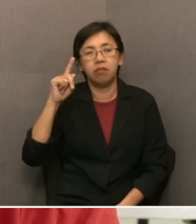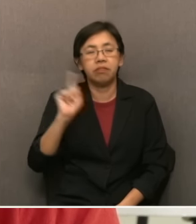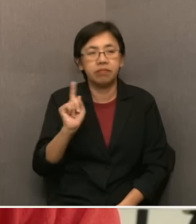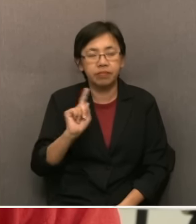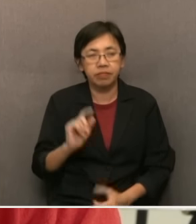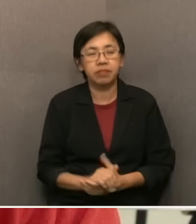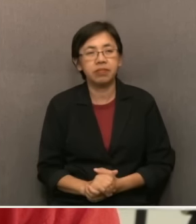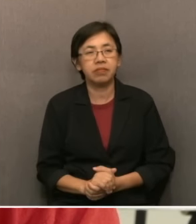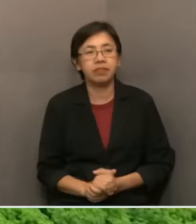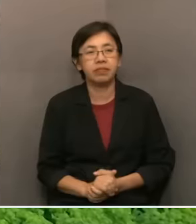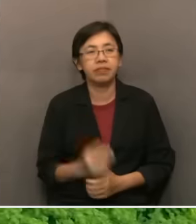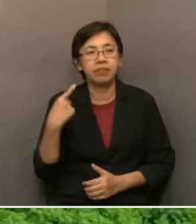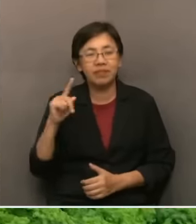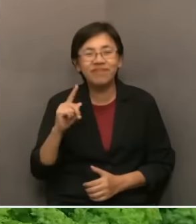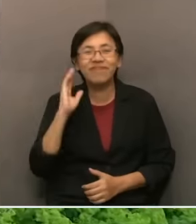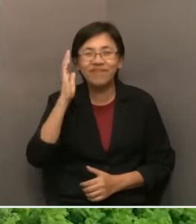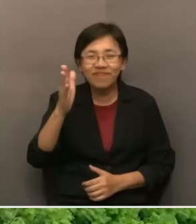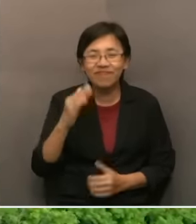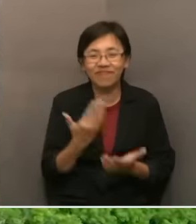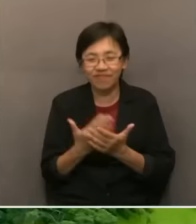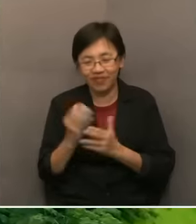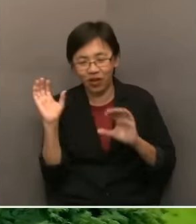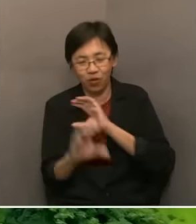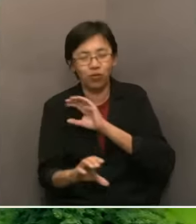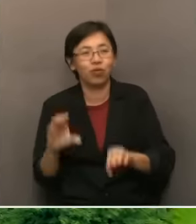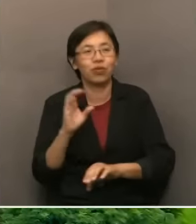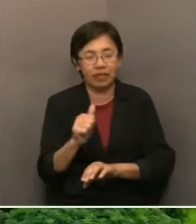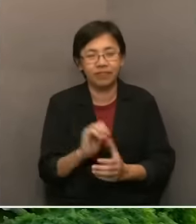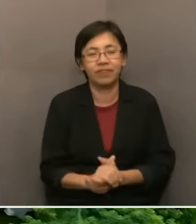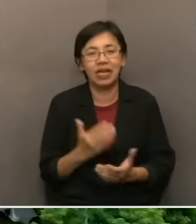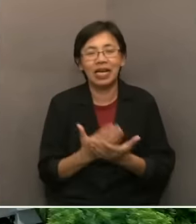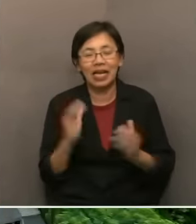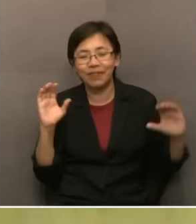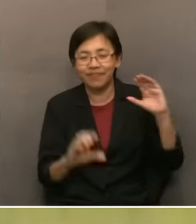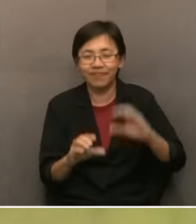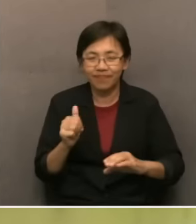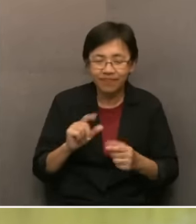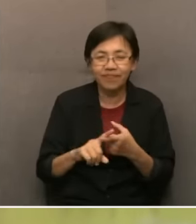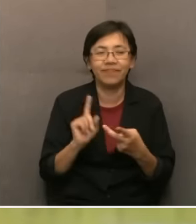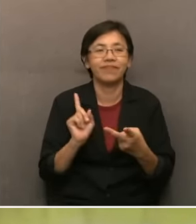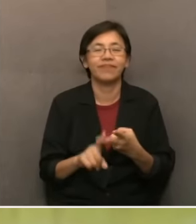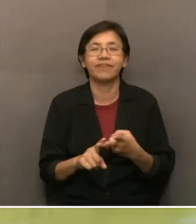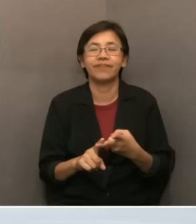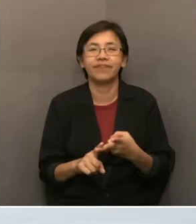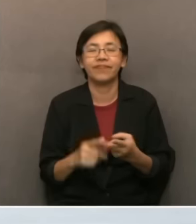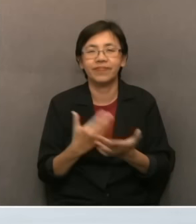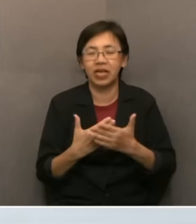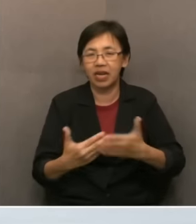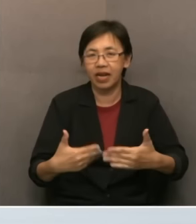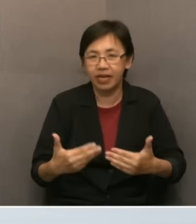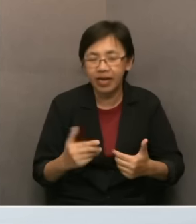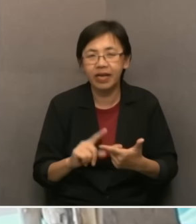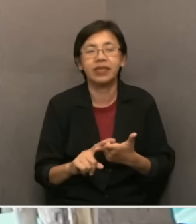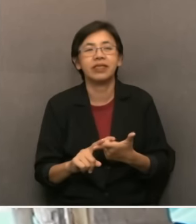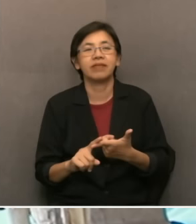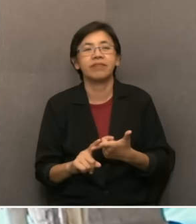คือน่าจะเป็นเรื่องของบรรยากาศในเรื่องของการลงทุนมากกว่านะคะแล้วก็อาจจะมีเรื่องของรายได้หรือว่า